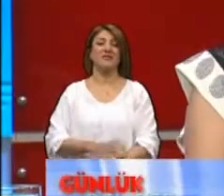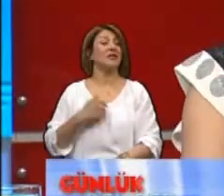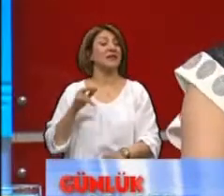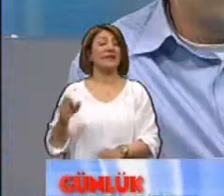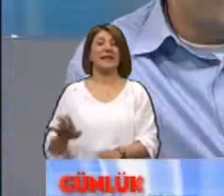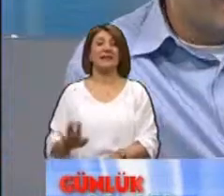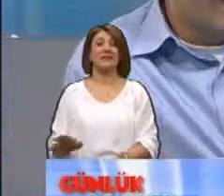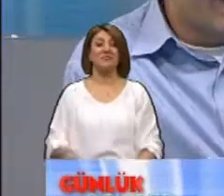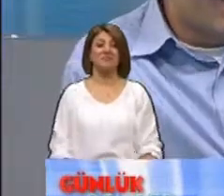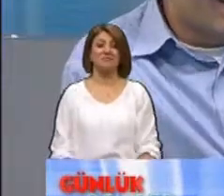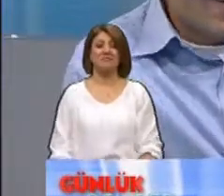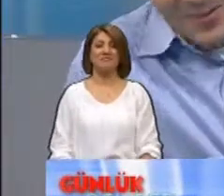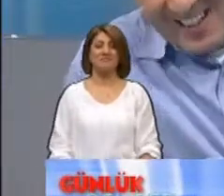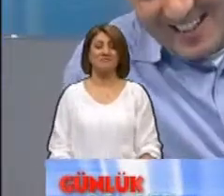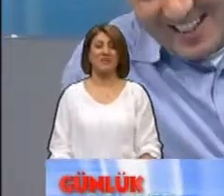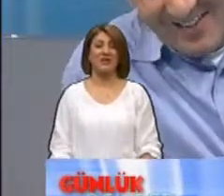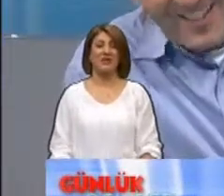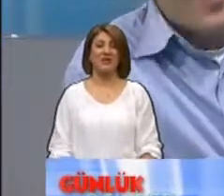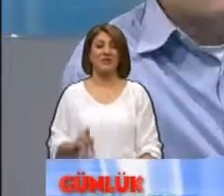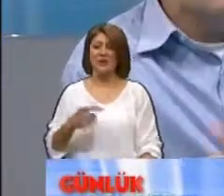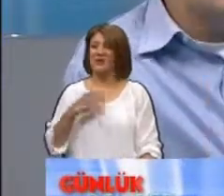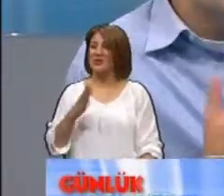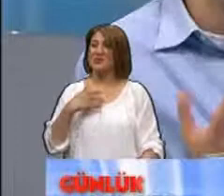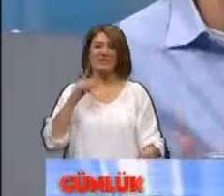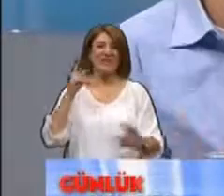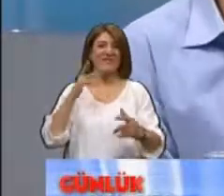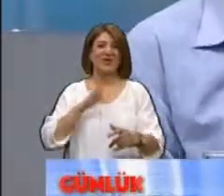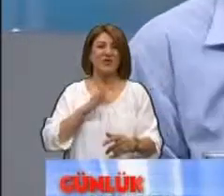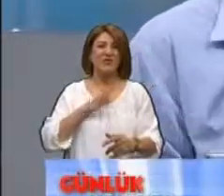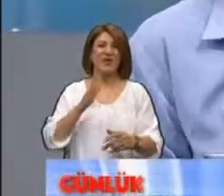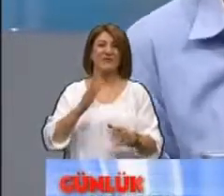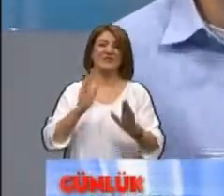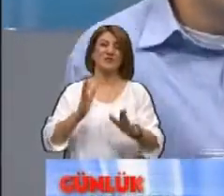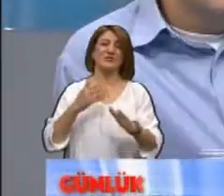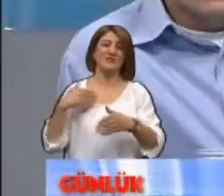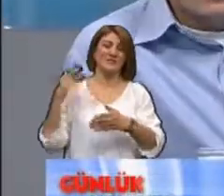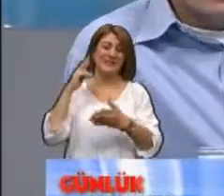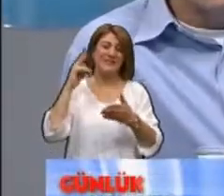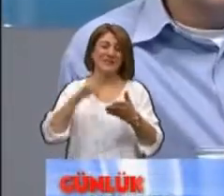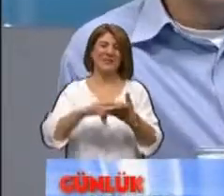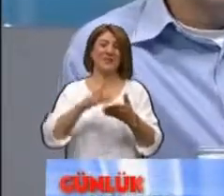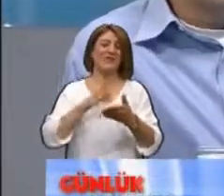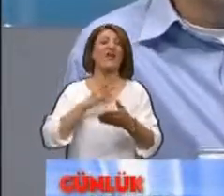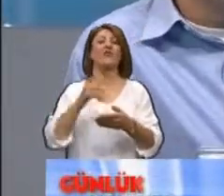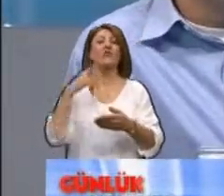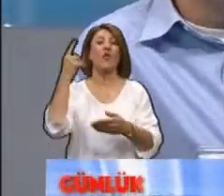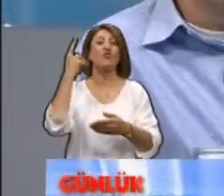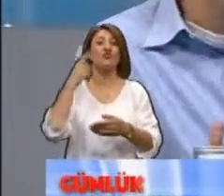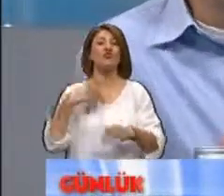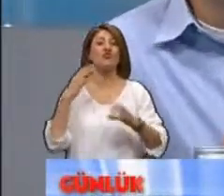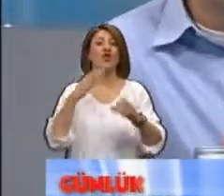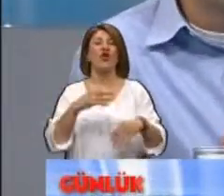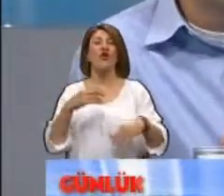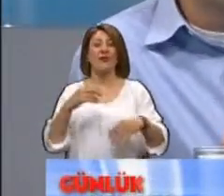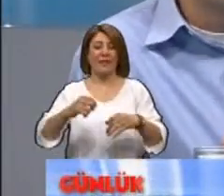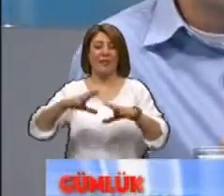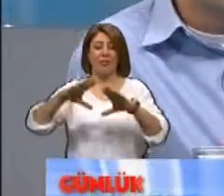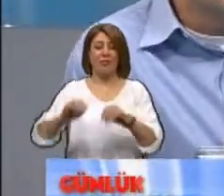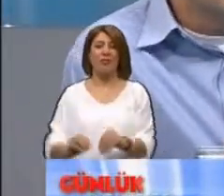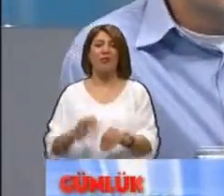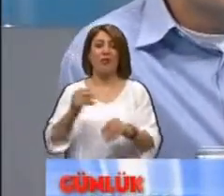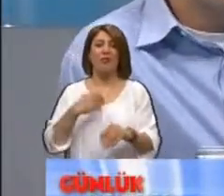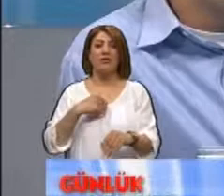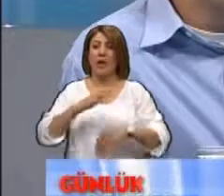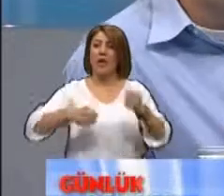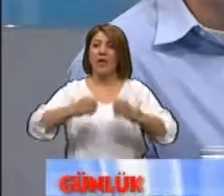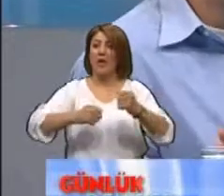meşhur? Türkiye'nin yok gündemindeydi. Ha, onu getirseydim keşke ama o kadar çok konuşuldu ki. Şoför evet, dolmuş şoför piston indi deyince bütün yolcular kendini aşağı atıyor